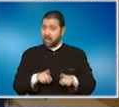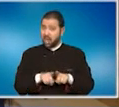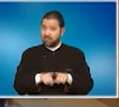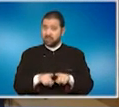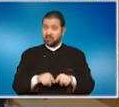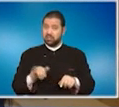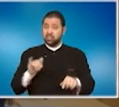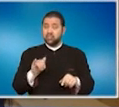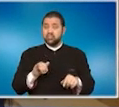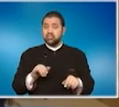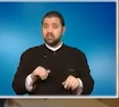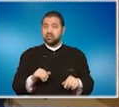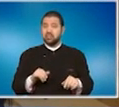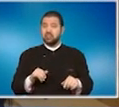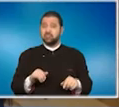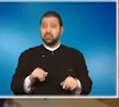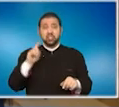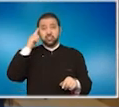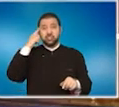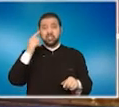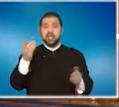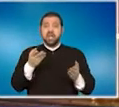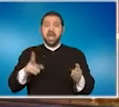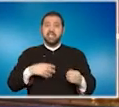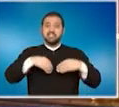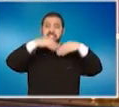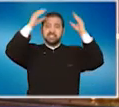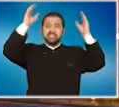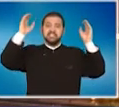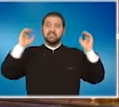și se fac, Dumnezeu discret